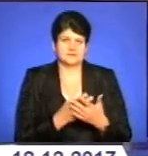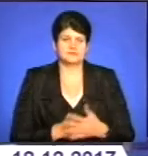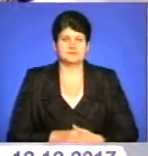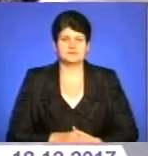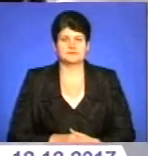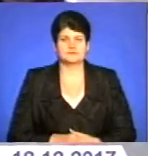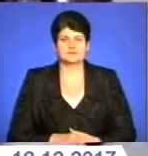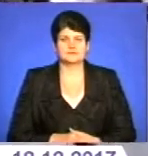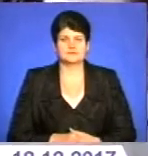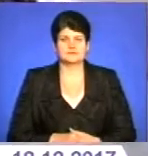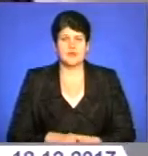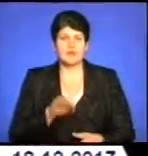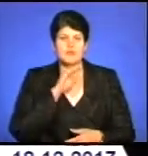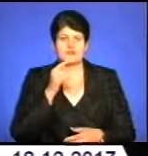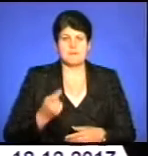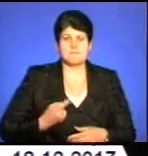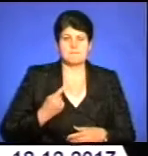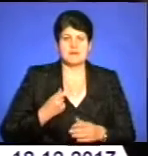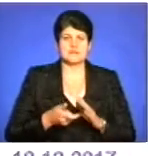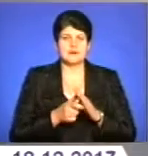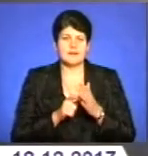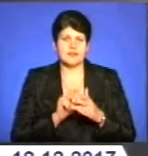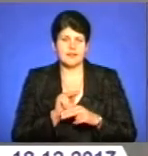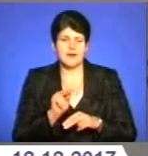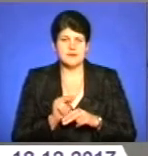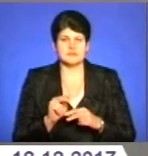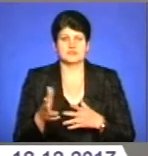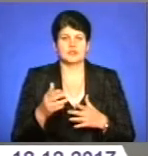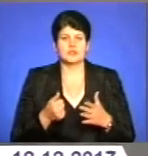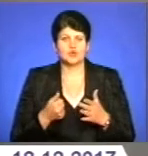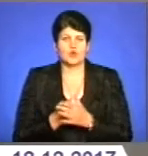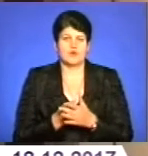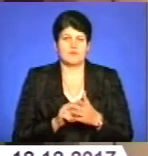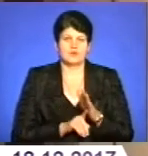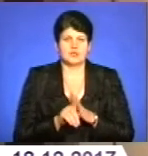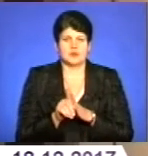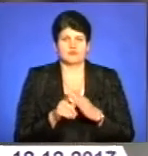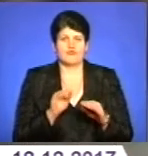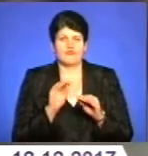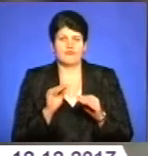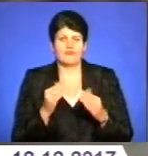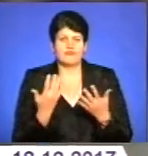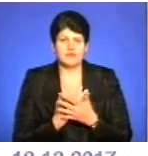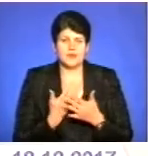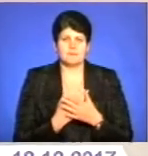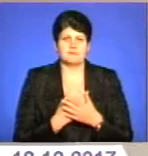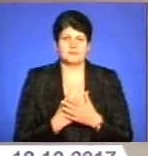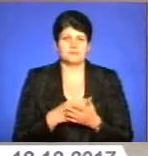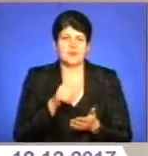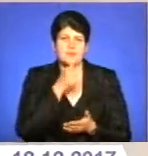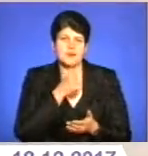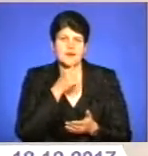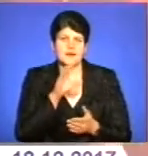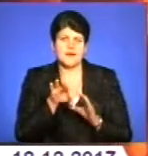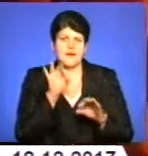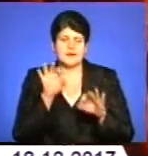Журавель. Професійні майстер-класи від метрів кіно, прем'єрні і допрем'єрні покази фільмів, кастинги – усе це в рамках кінофоруму.